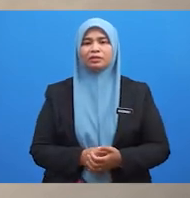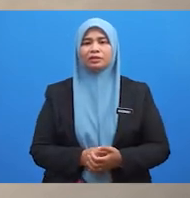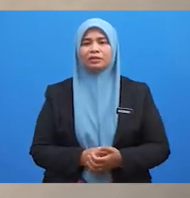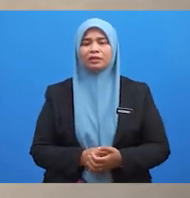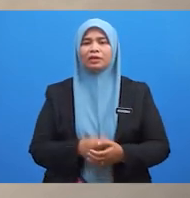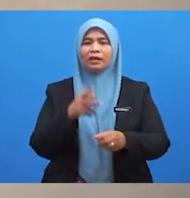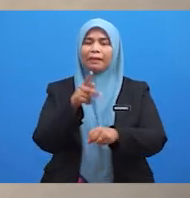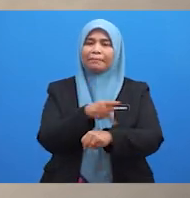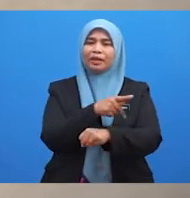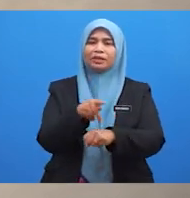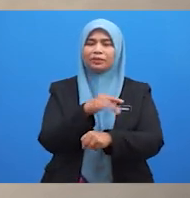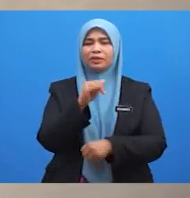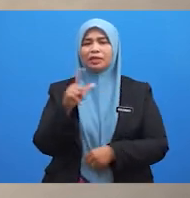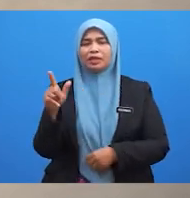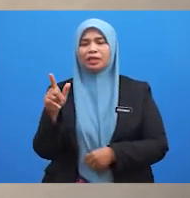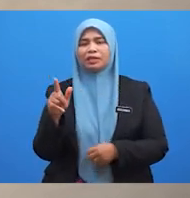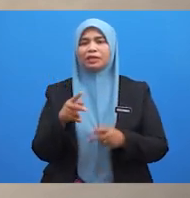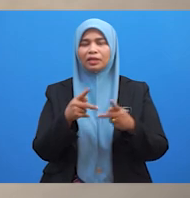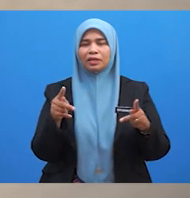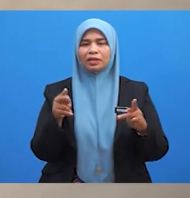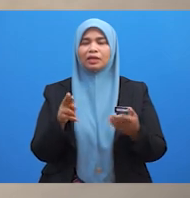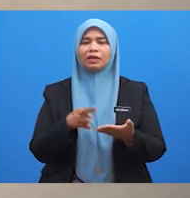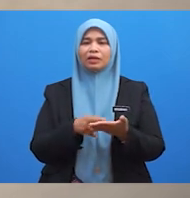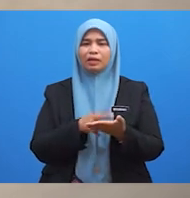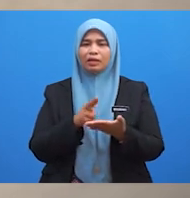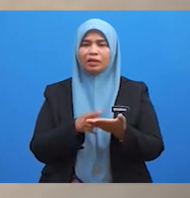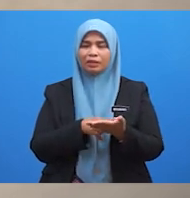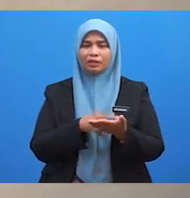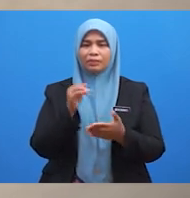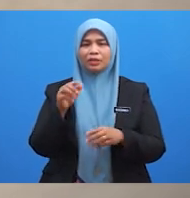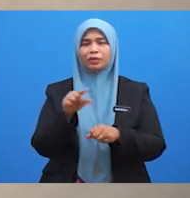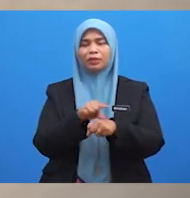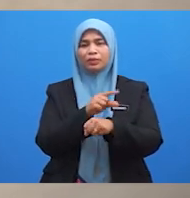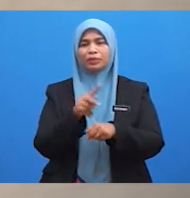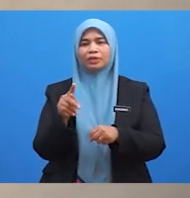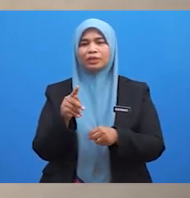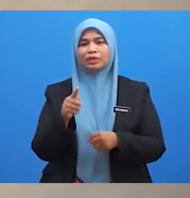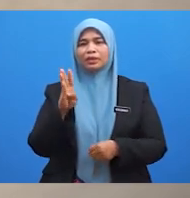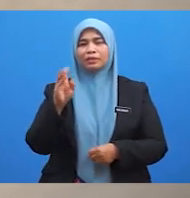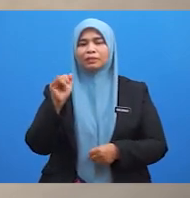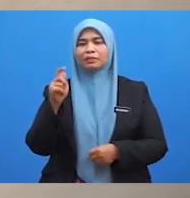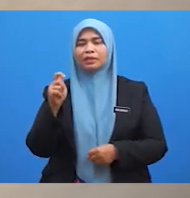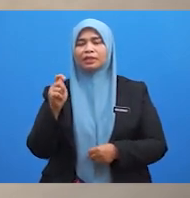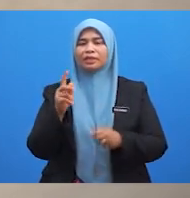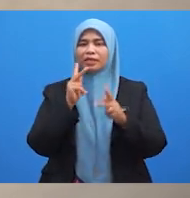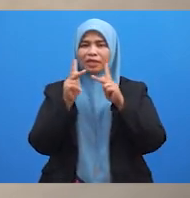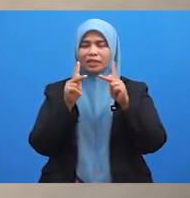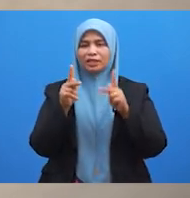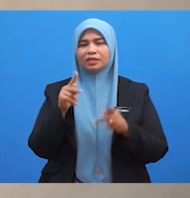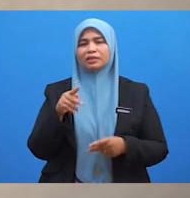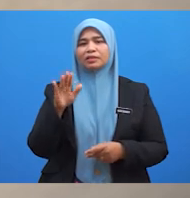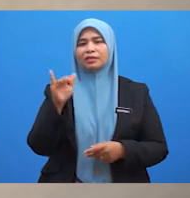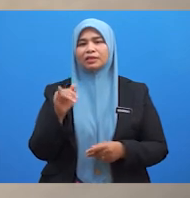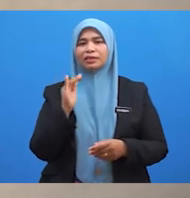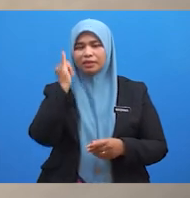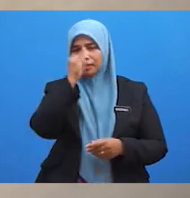pantun ialah karangan berangkap yang menggunakan bait-bait kata puitis yang indah.